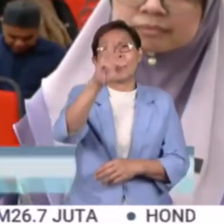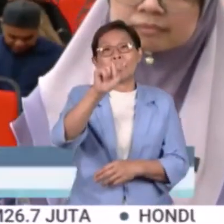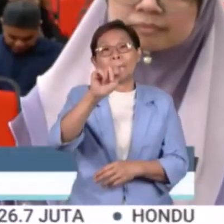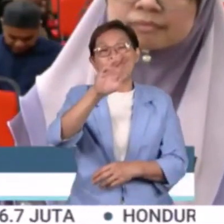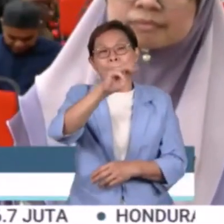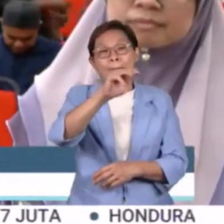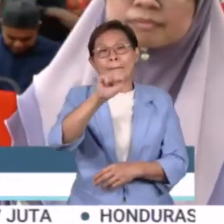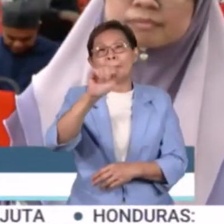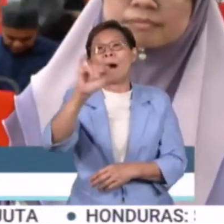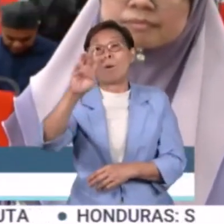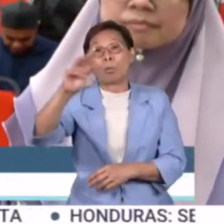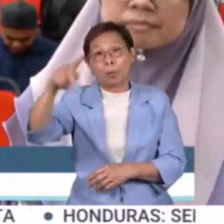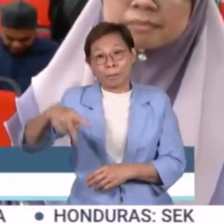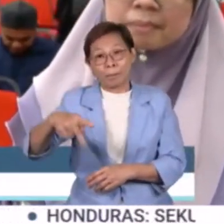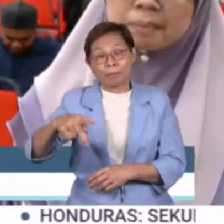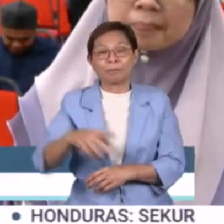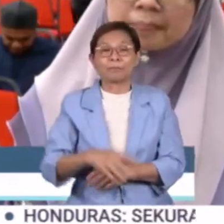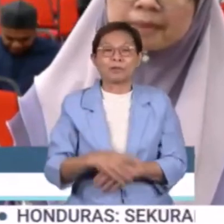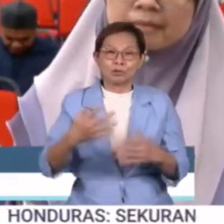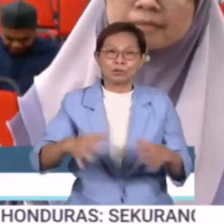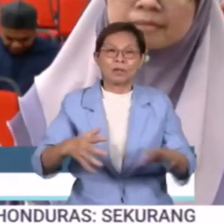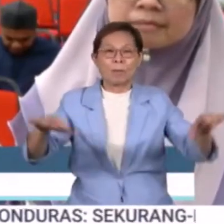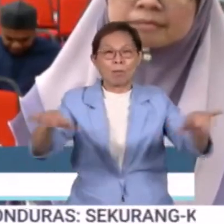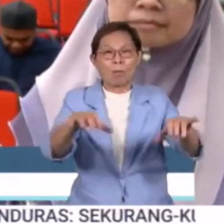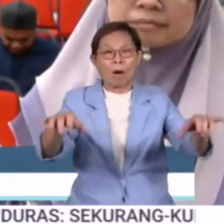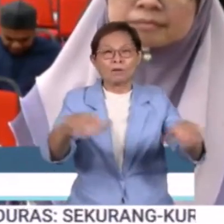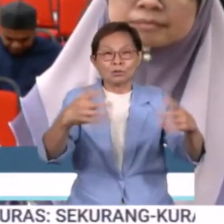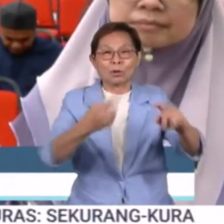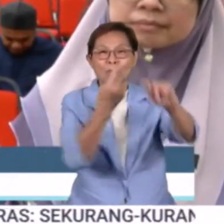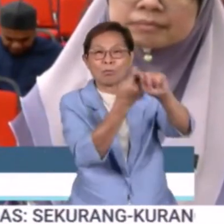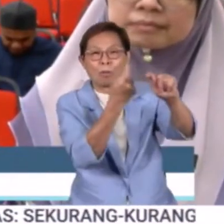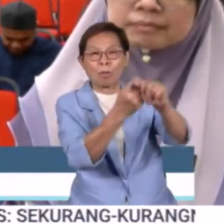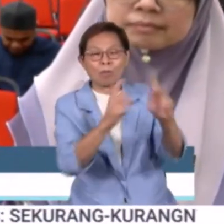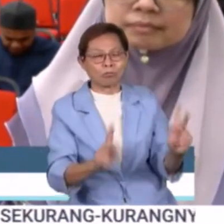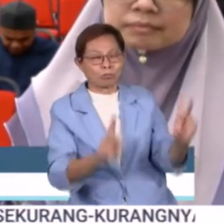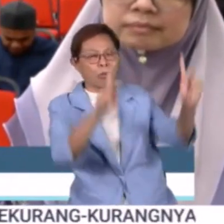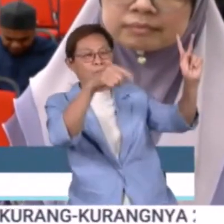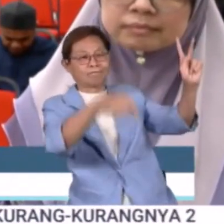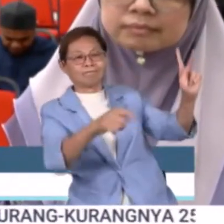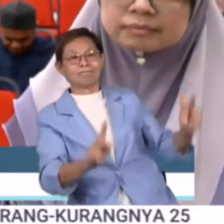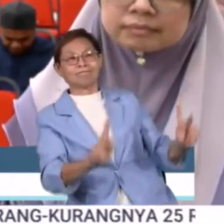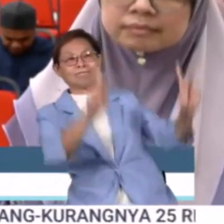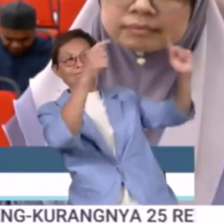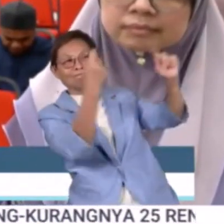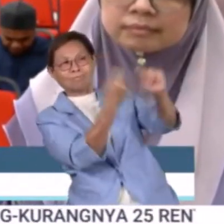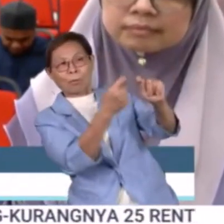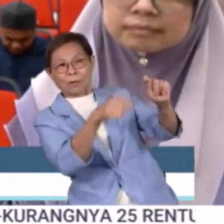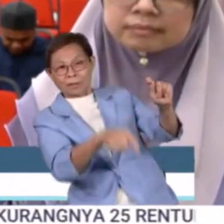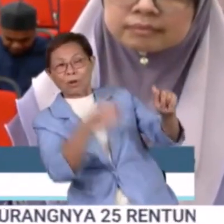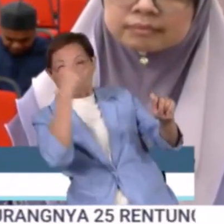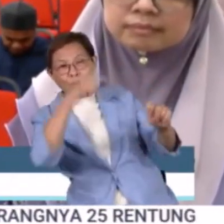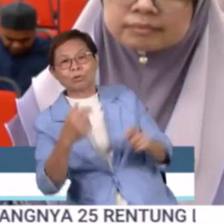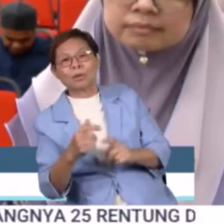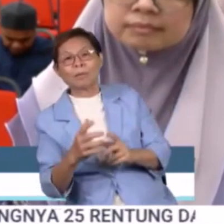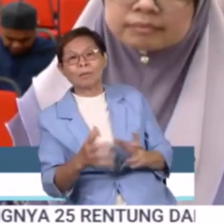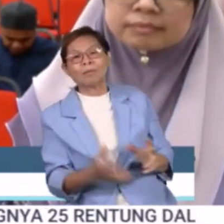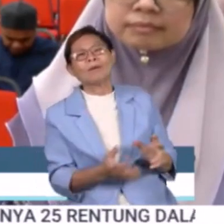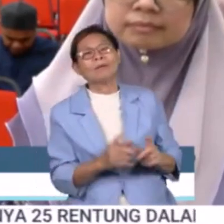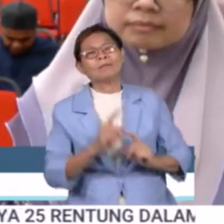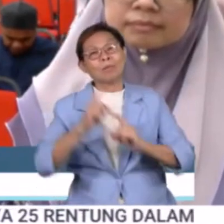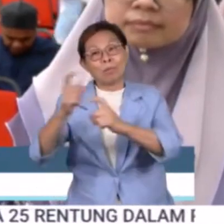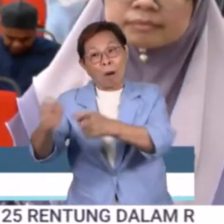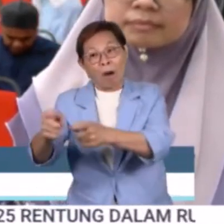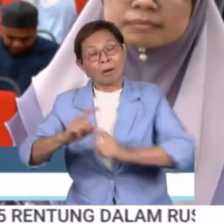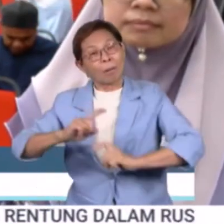Persekutuan telah membina Komplek Darul Hidayah ini dan menyerahkan kepada